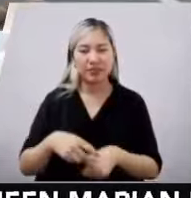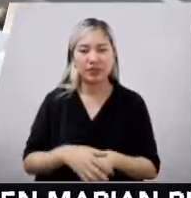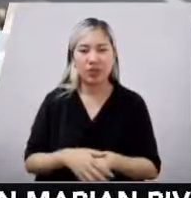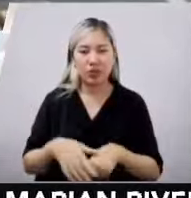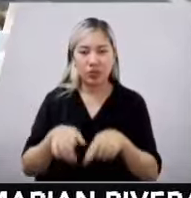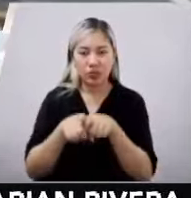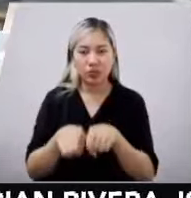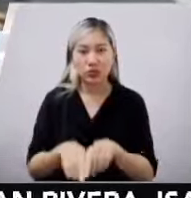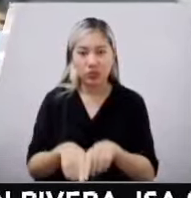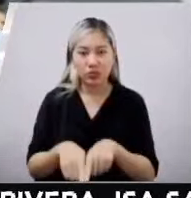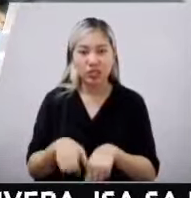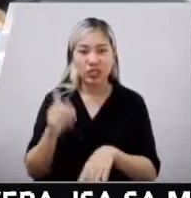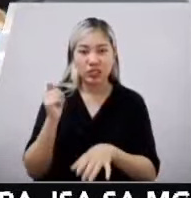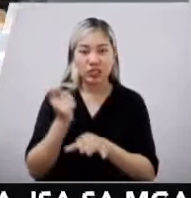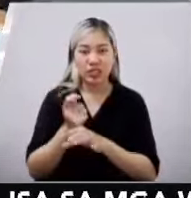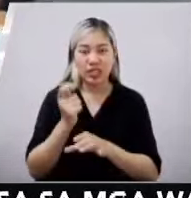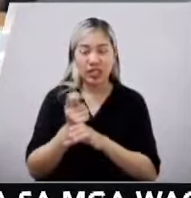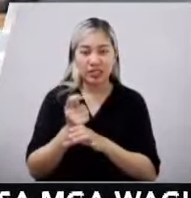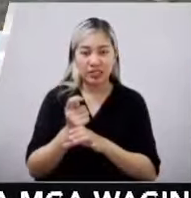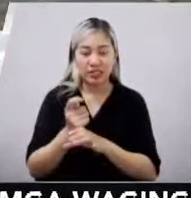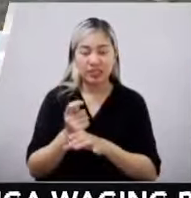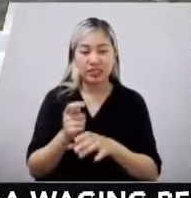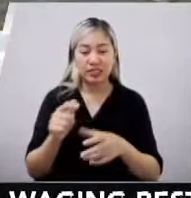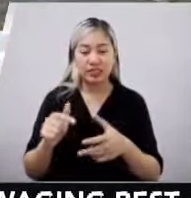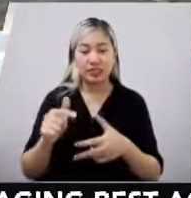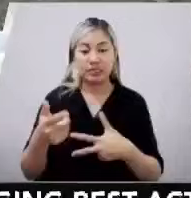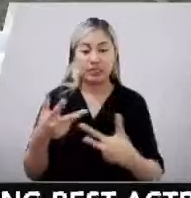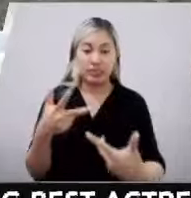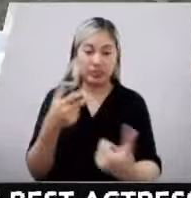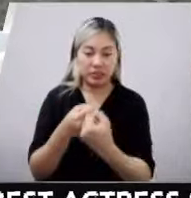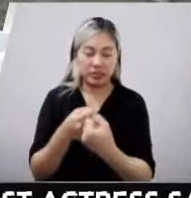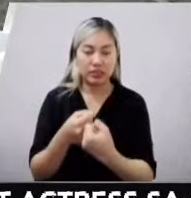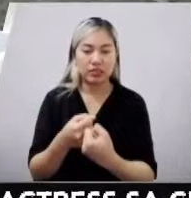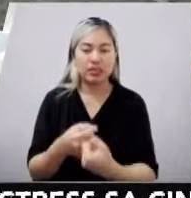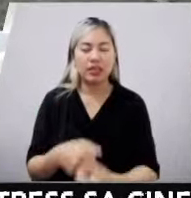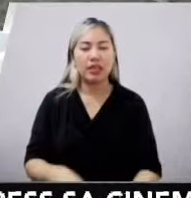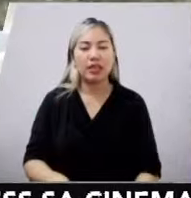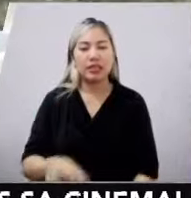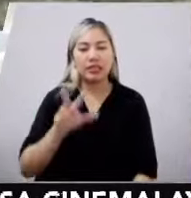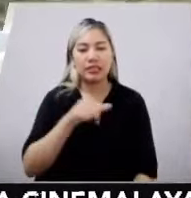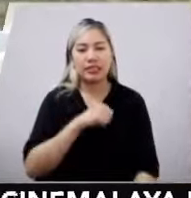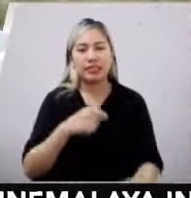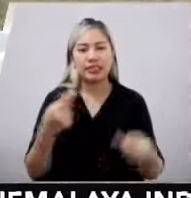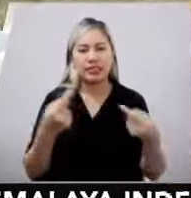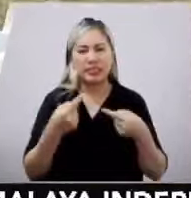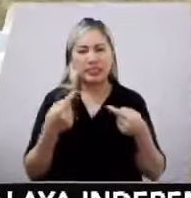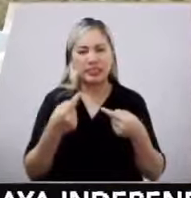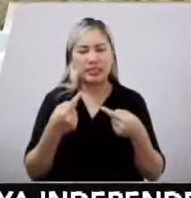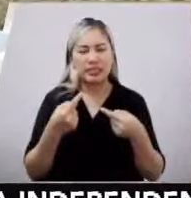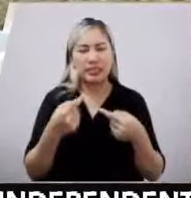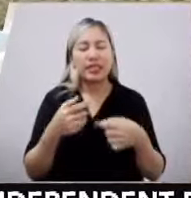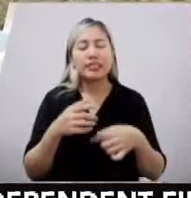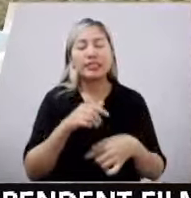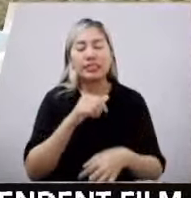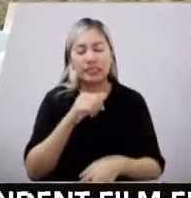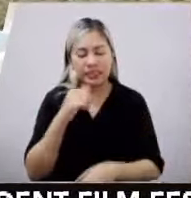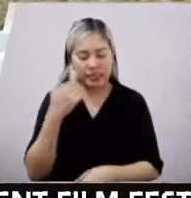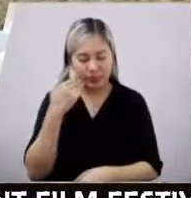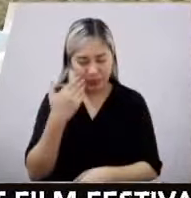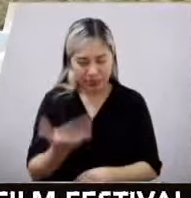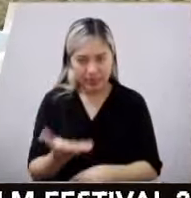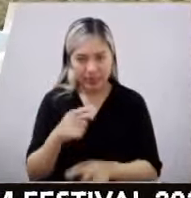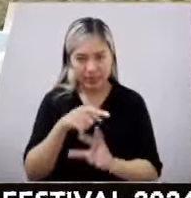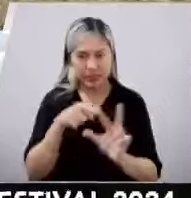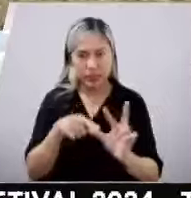mini dump truck na kasunod ng motorsiklo. 3 sakay nito ang nasawi. Kasalukuyan naka-hospital arrest ang driver